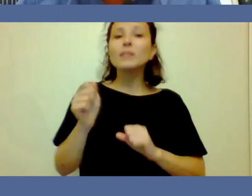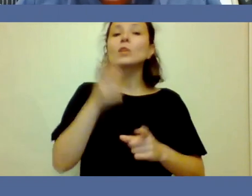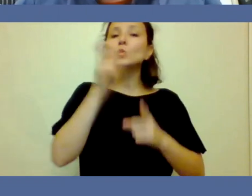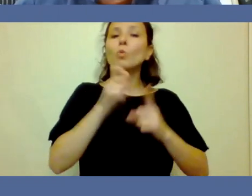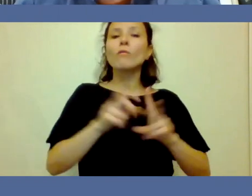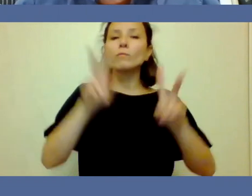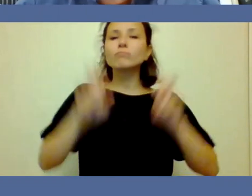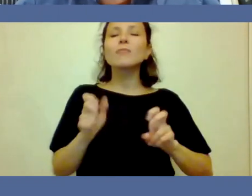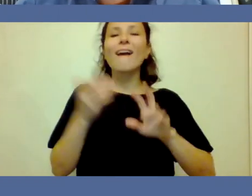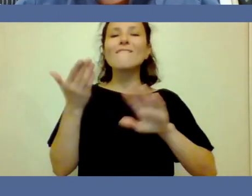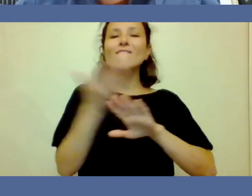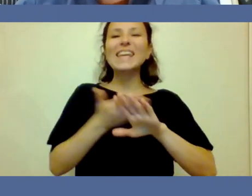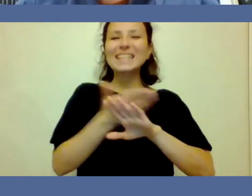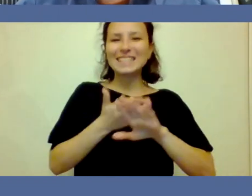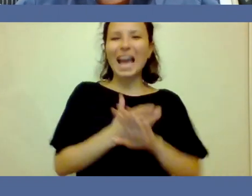jest obce pani?